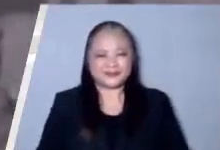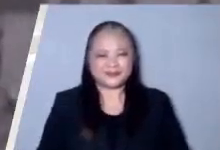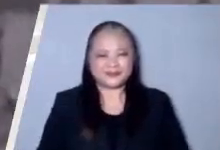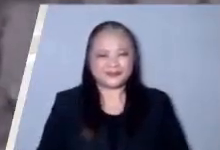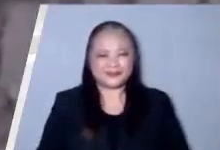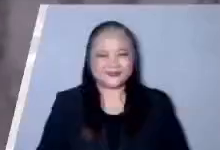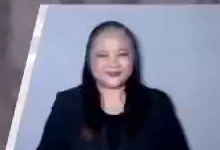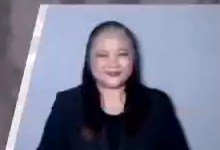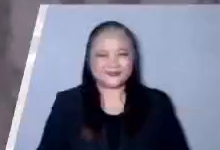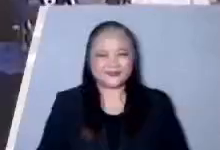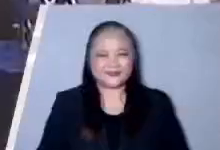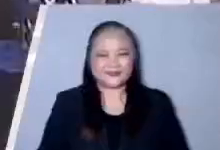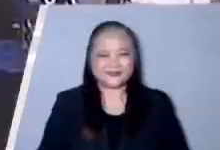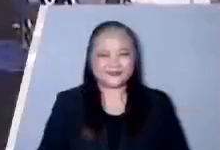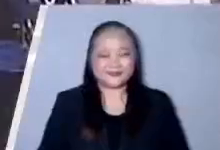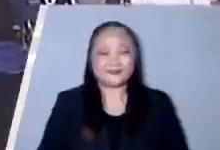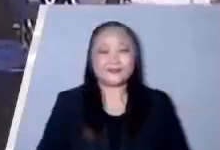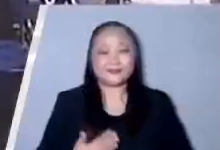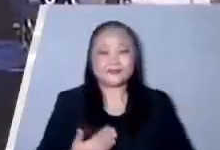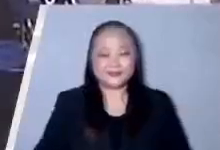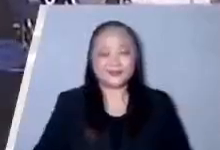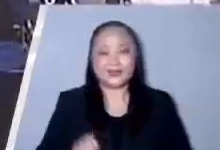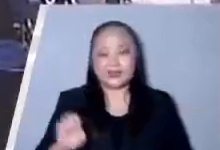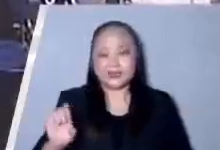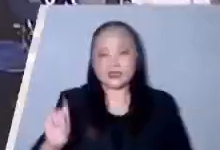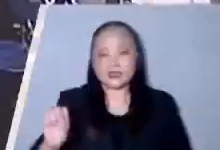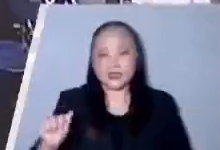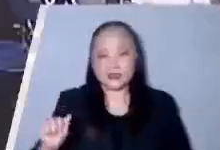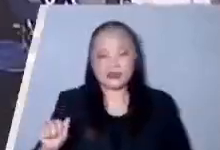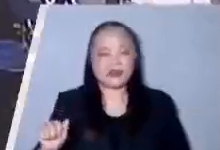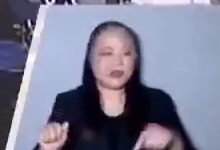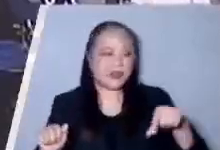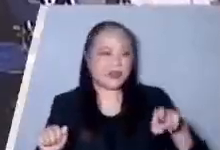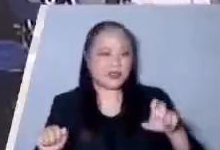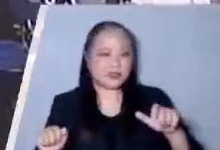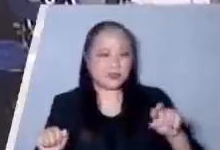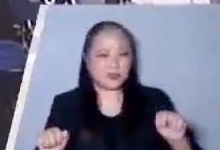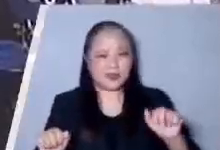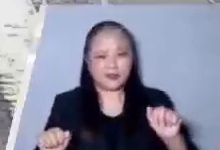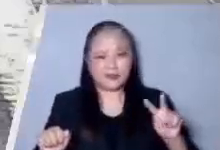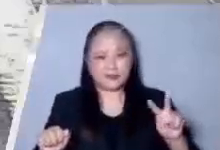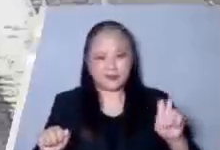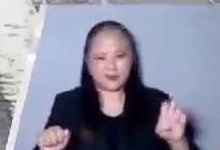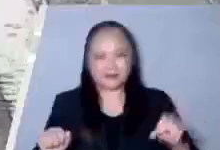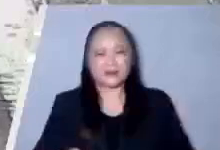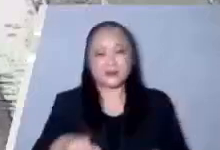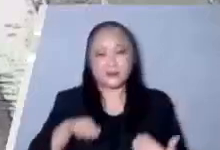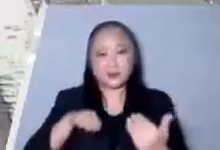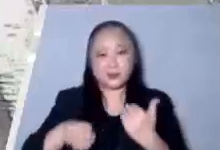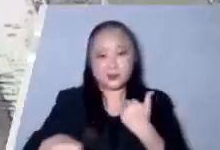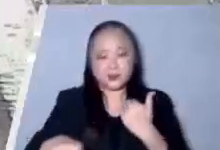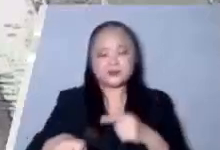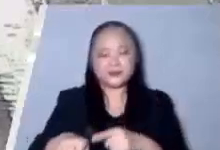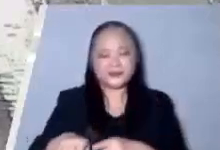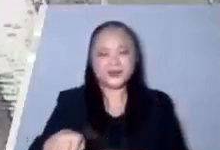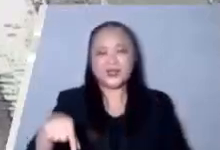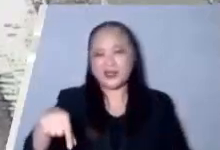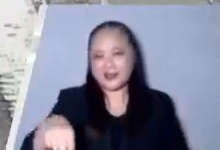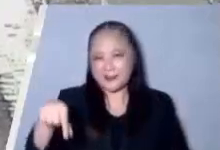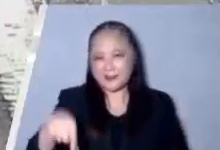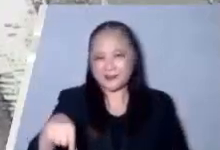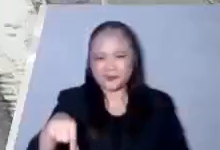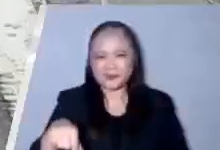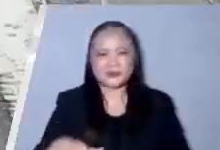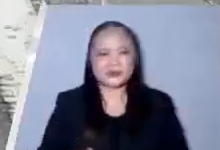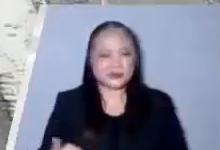Lipat naman po tayo sa EDSA Quezon Avenue. Yung sa kaliwang bahagi po ay papunta pong Quiapo. Nakikita po natin na nagkakaroon na po ng